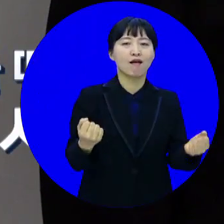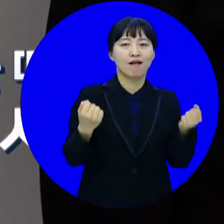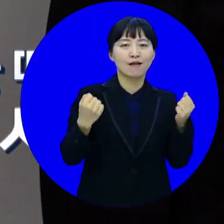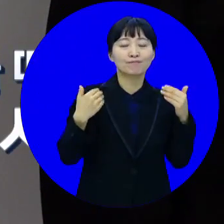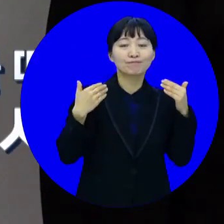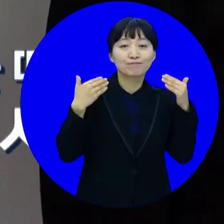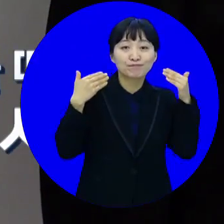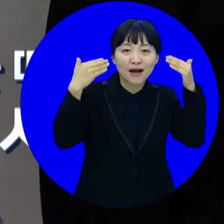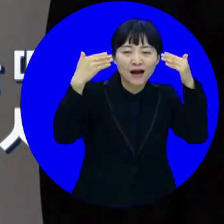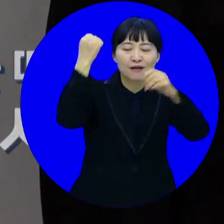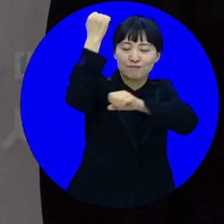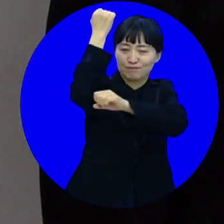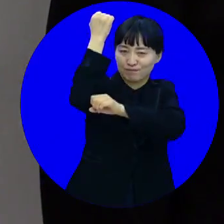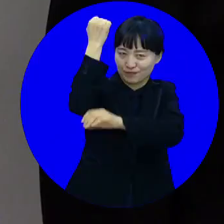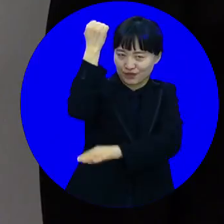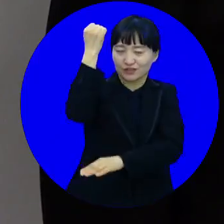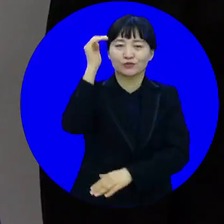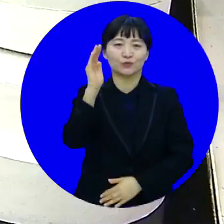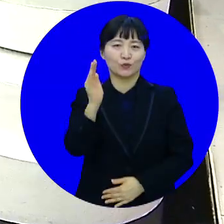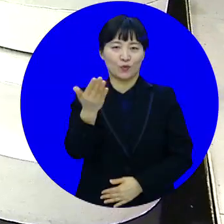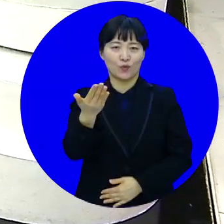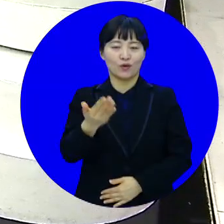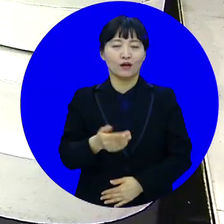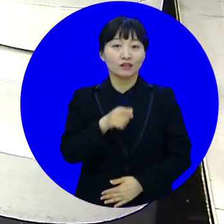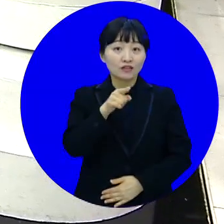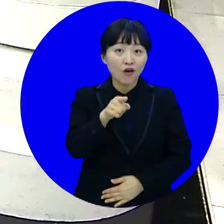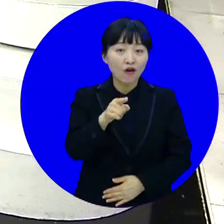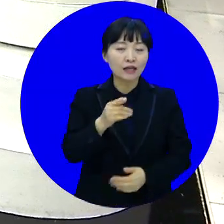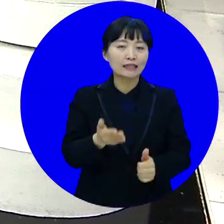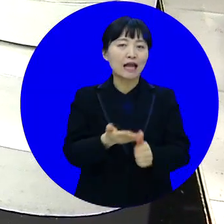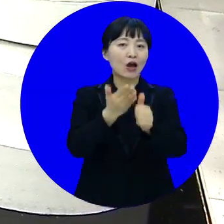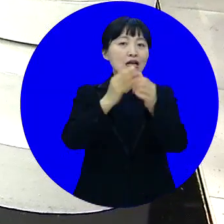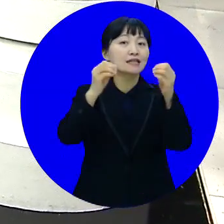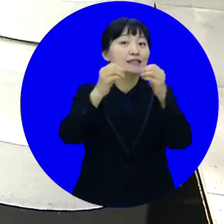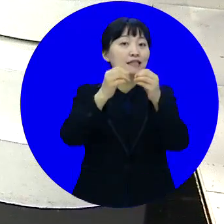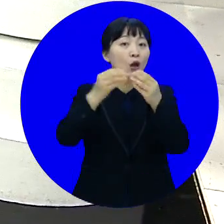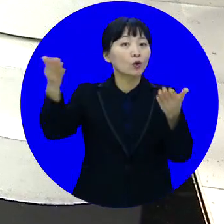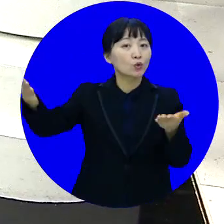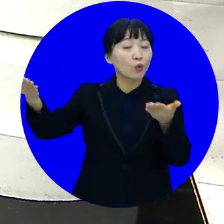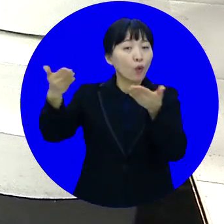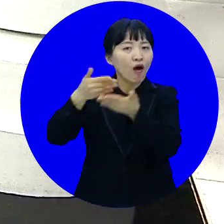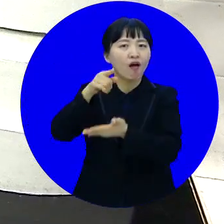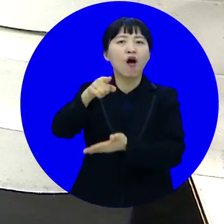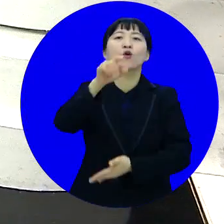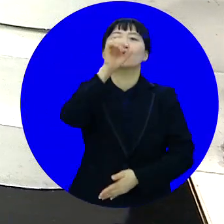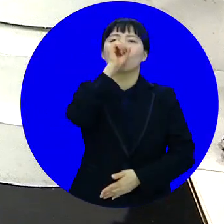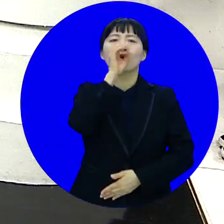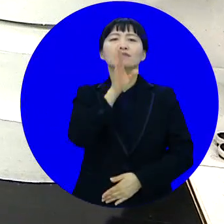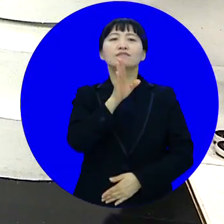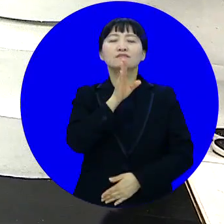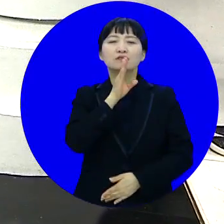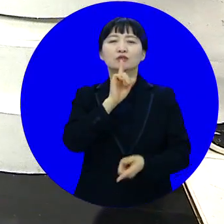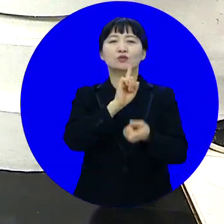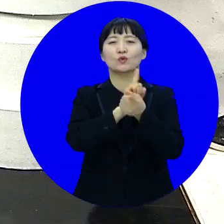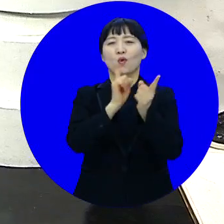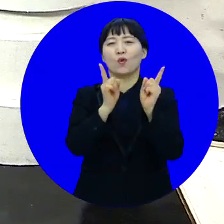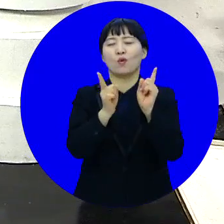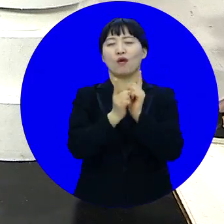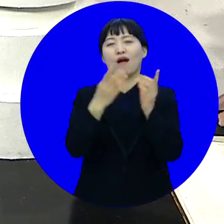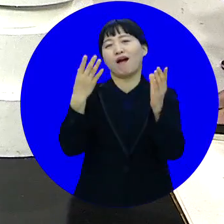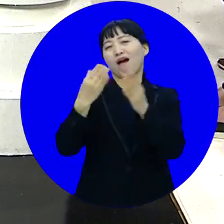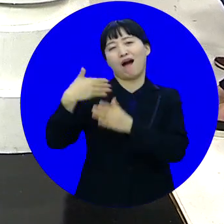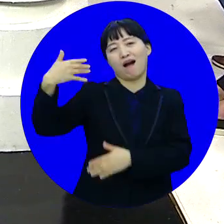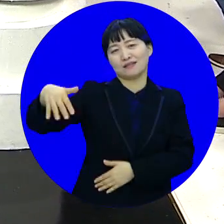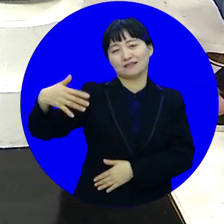성장할 수 있는 밑거름이 될 수 있습니다. 아니 이런 양육일기 교환하는 거 좋네요. 사실 이렇게 서로 상처가 아직 아물지 않았기 때문에 긴